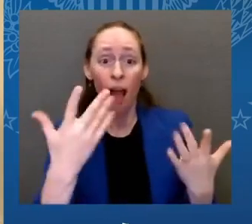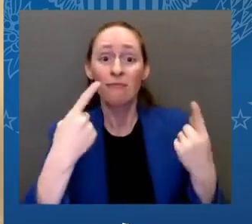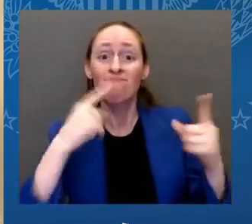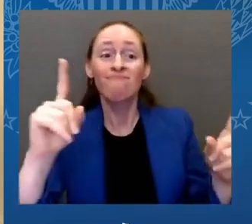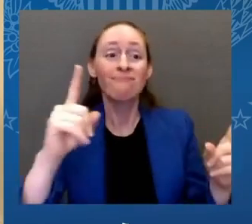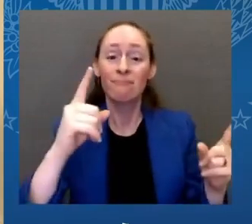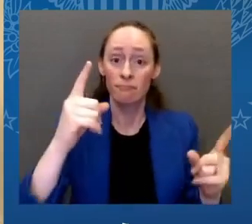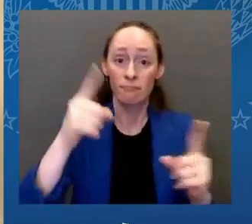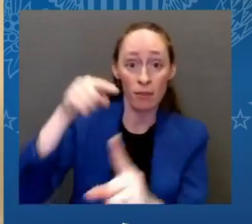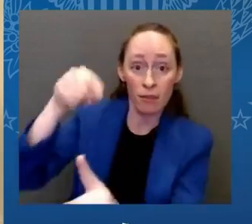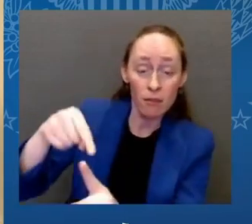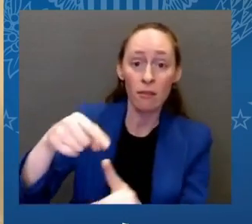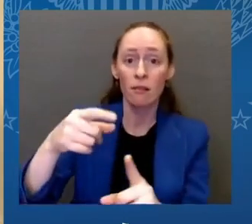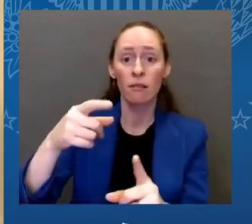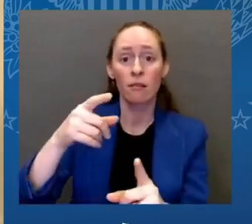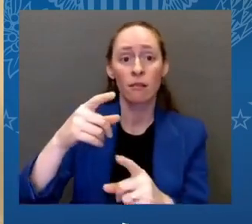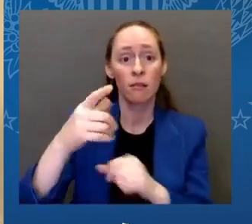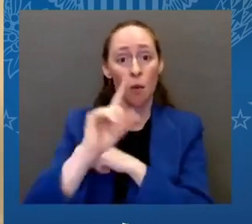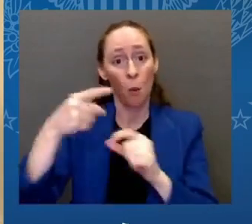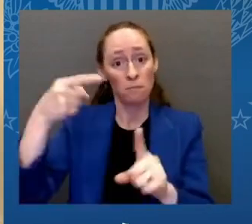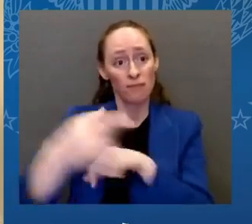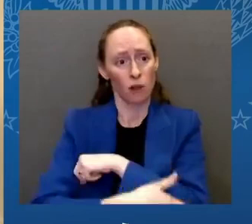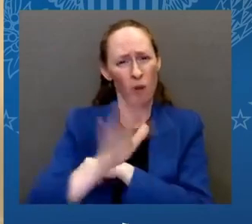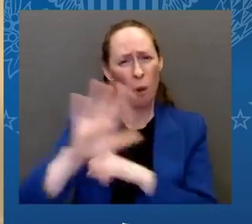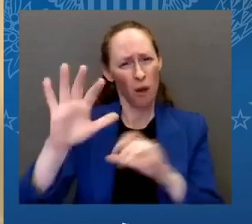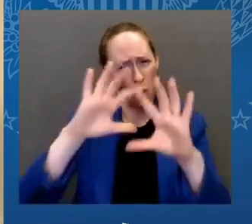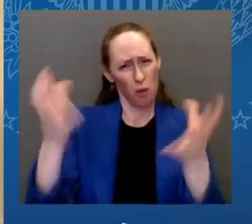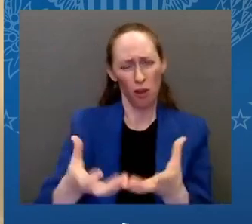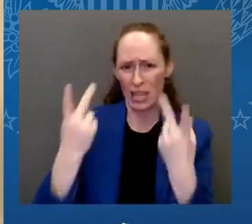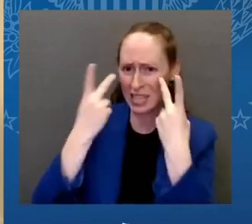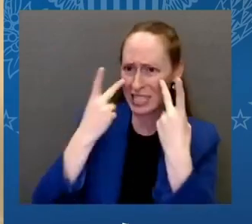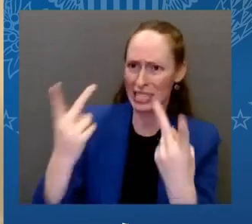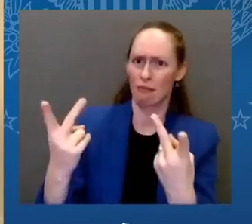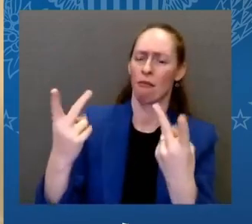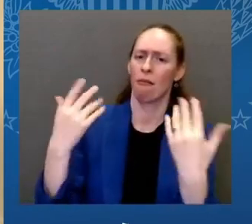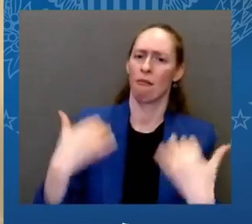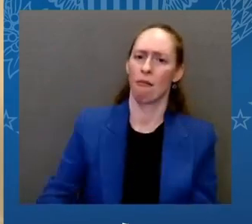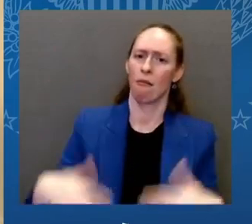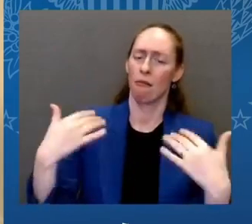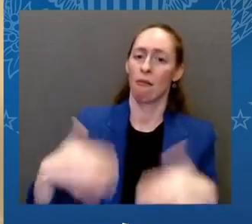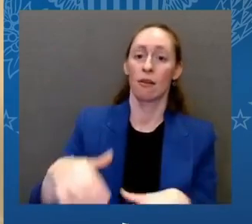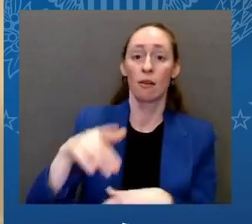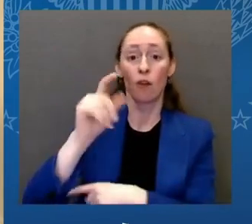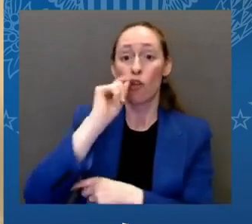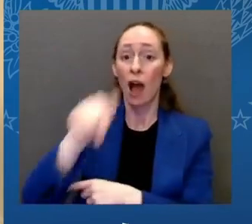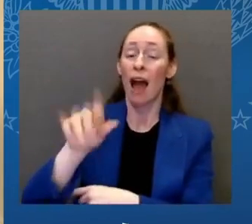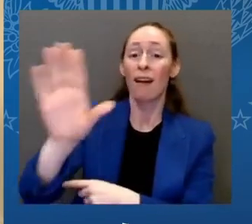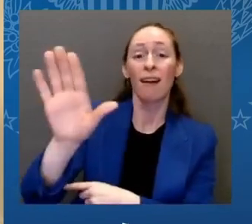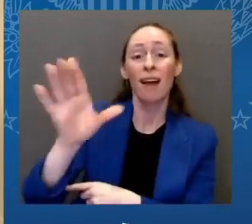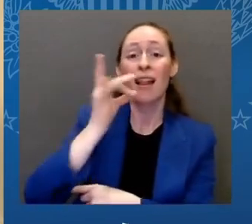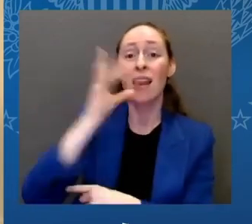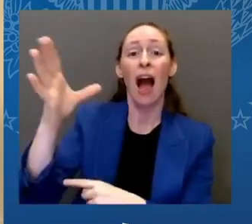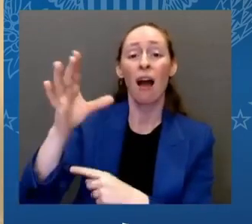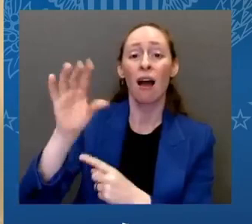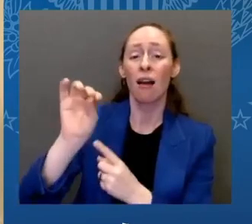ми підтримуємо це полум'я доброї волі і що світло переможе темряву. Дякую